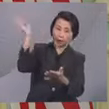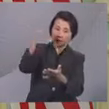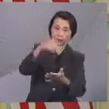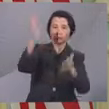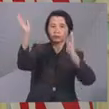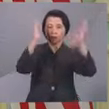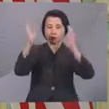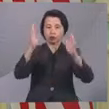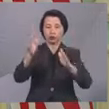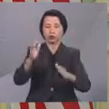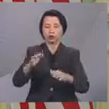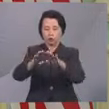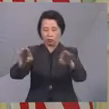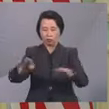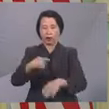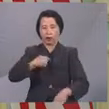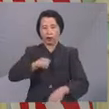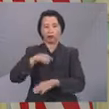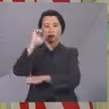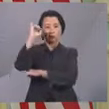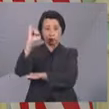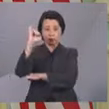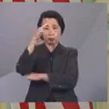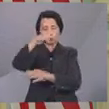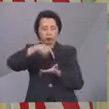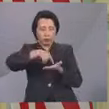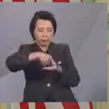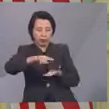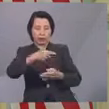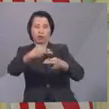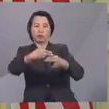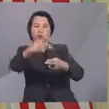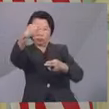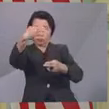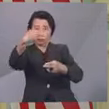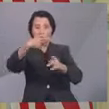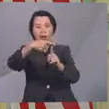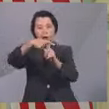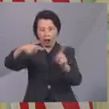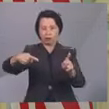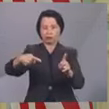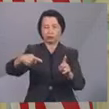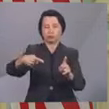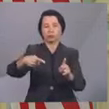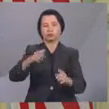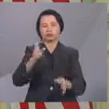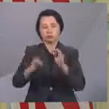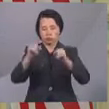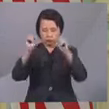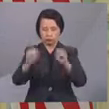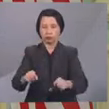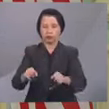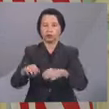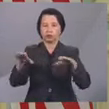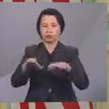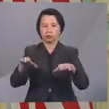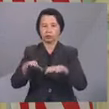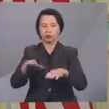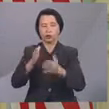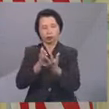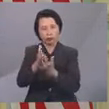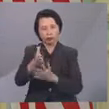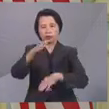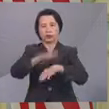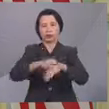borang aku janji untuk pembayaran hotel yang dikenakan separuh tersebut boleh juga dilaksanakan